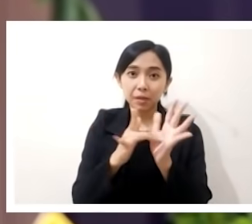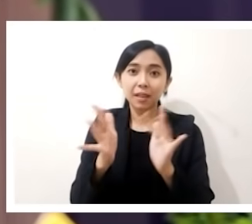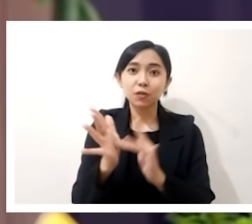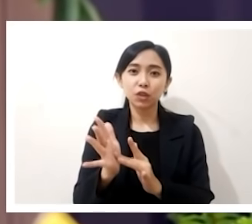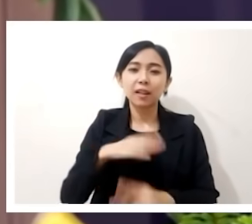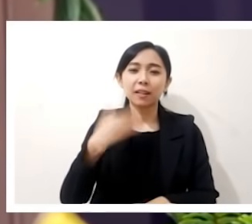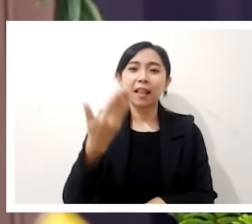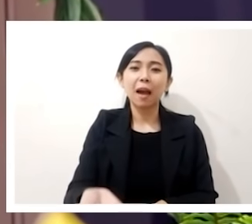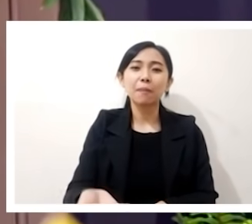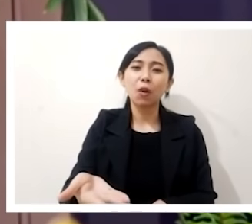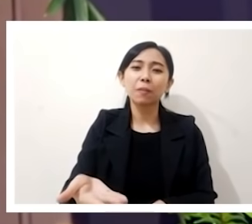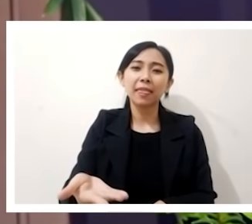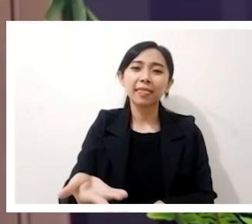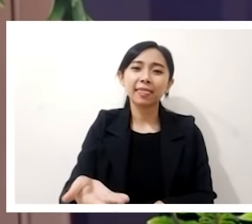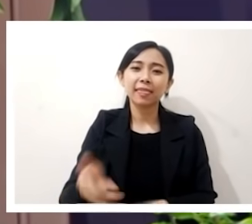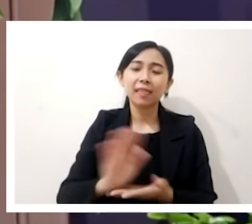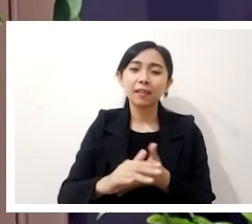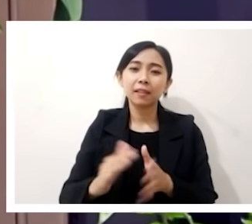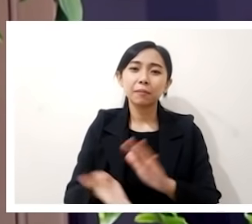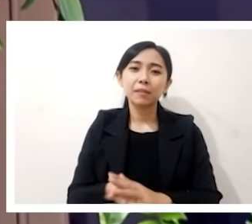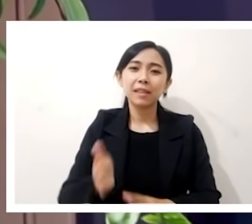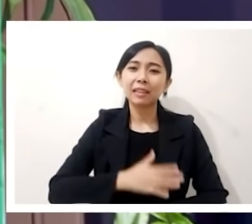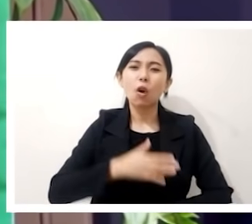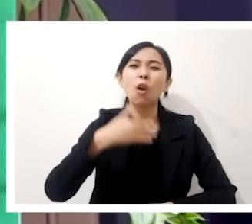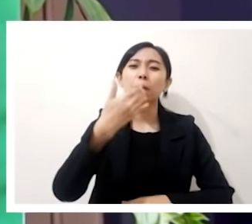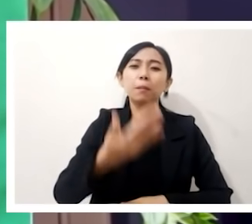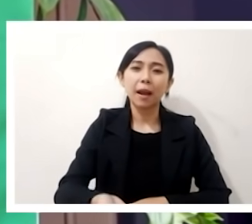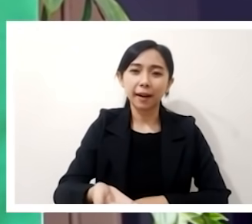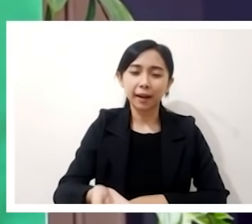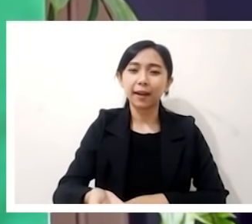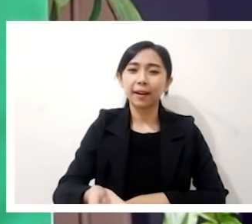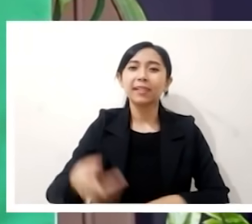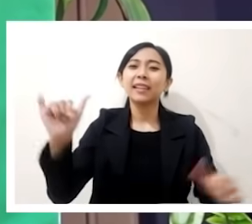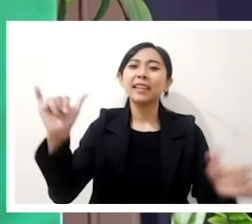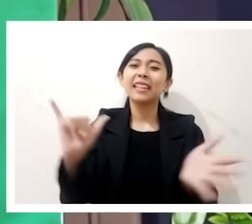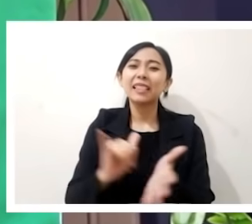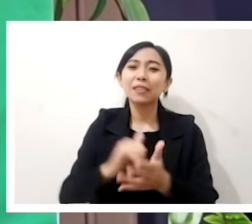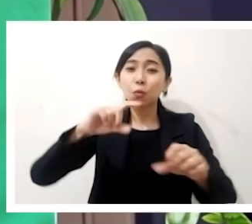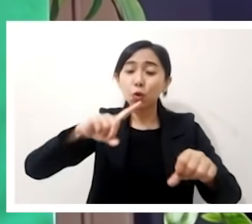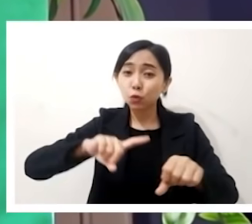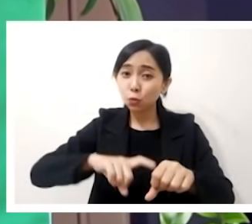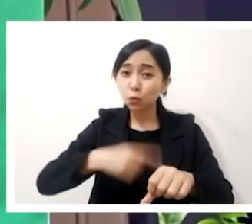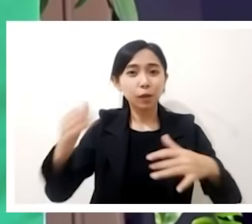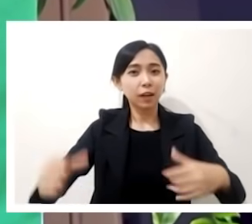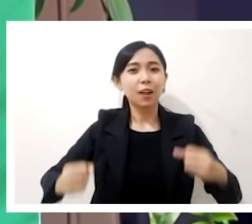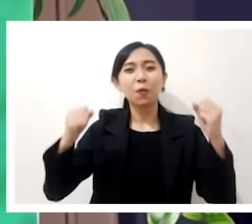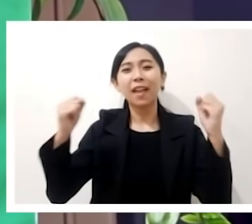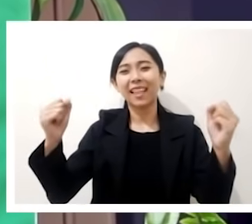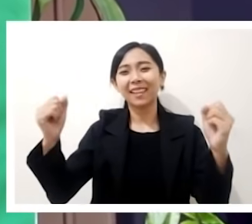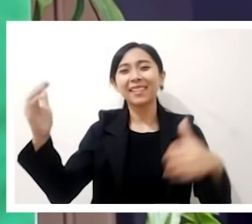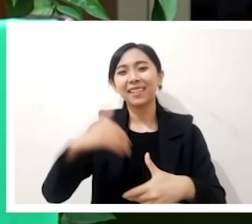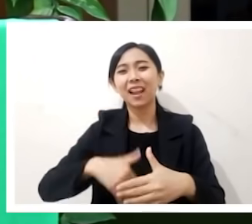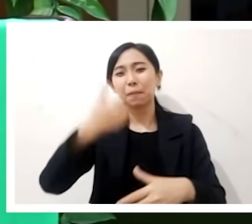berkurban sekaligus menjadi kurban yang menyelamatkan adalah sumber kekuatan menghadapi penderitaan.